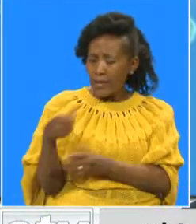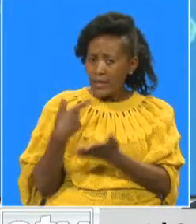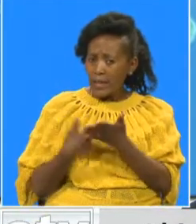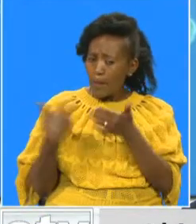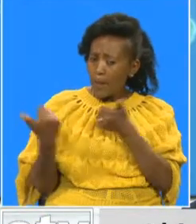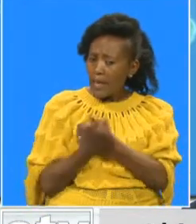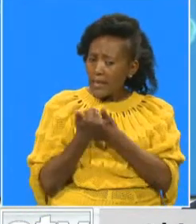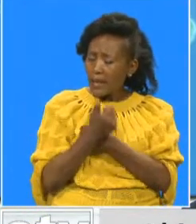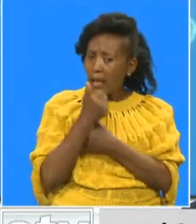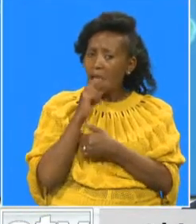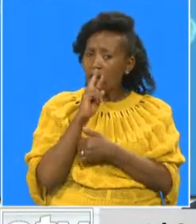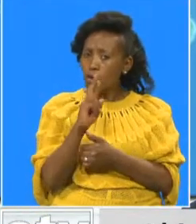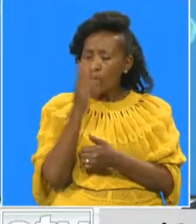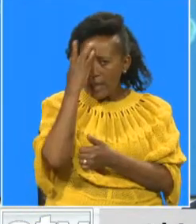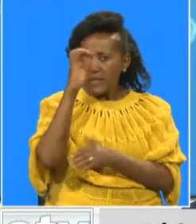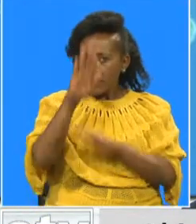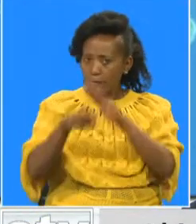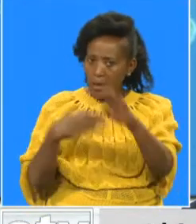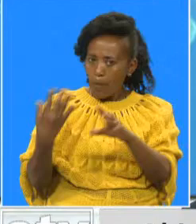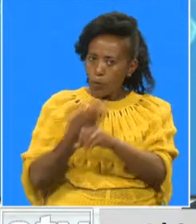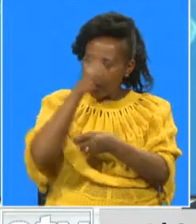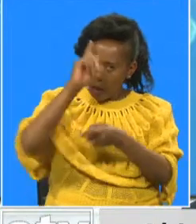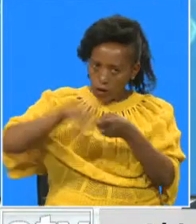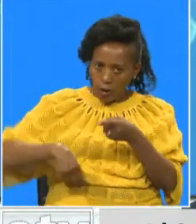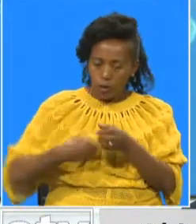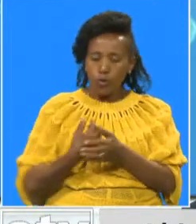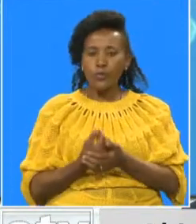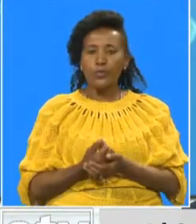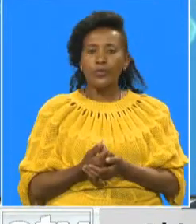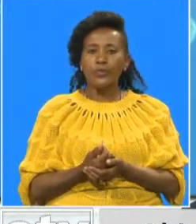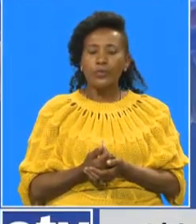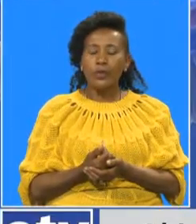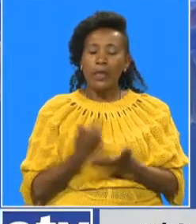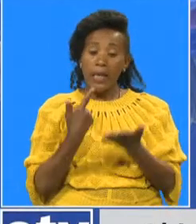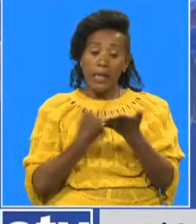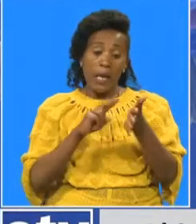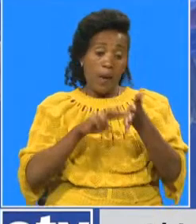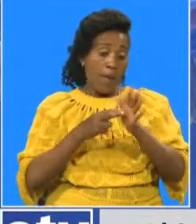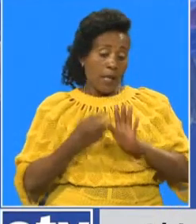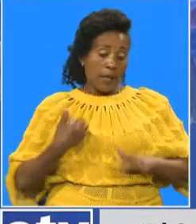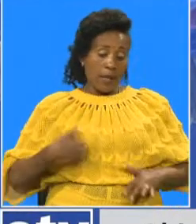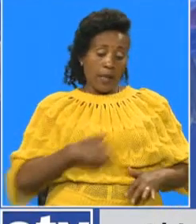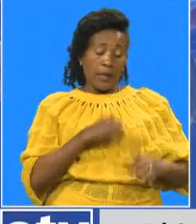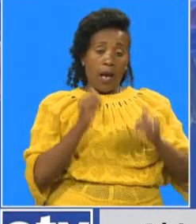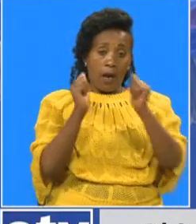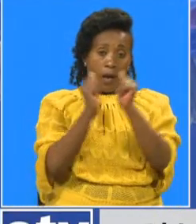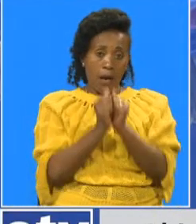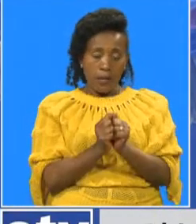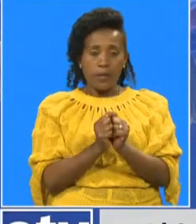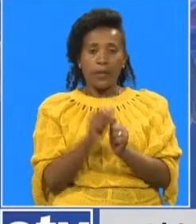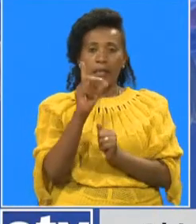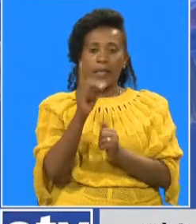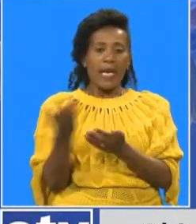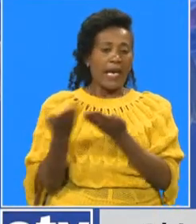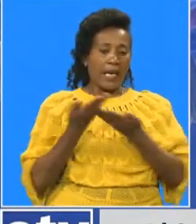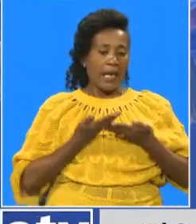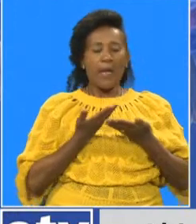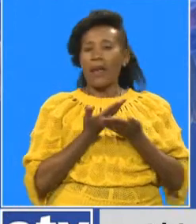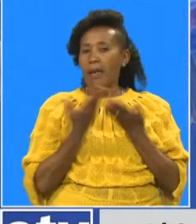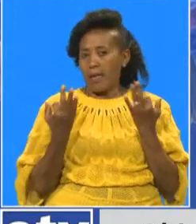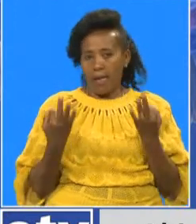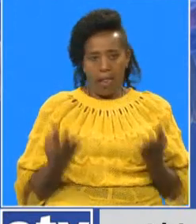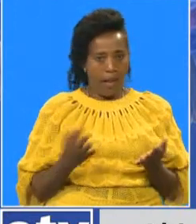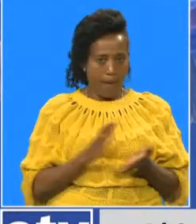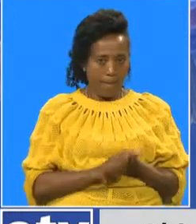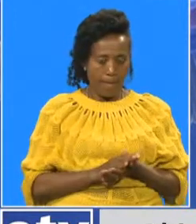ይህንን መከታተላችሁ ለምን እርምጃ መውሰድ አልቻላችሁም? ያ ማለት እስከ እኛ ጋር የቀረበ ነገር የለም